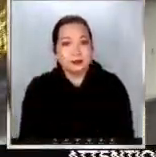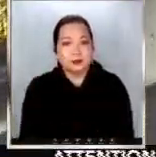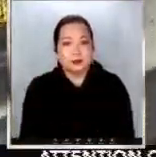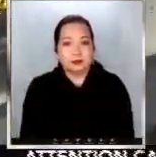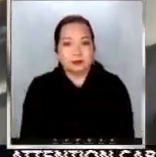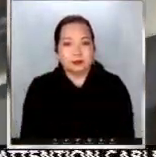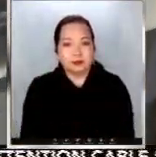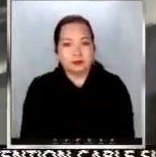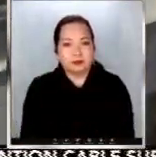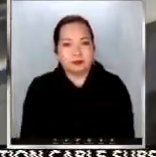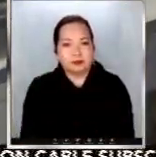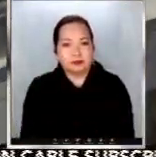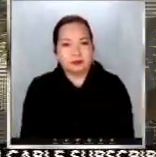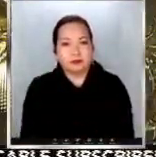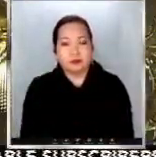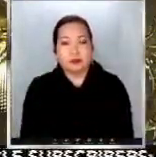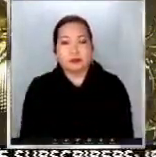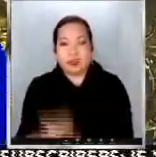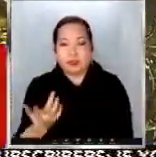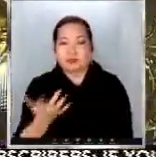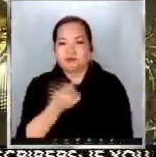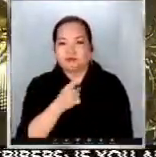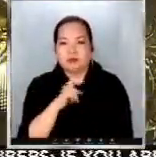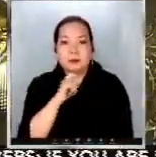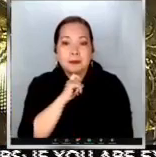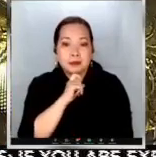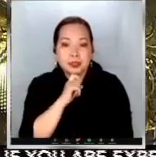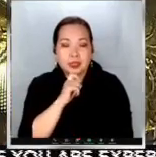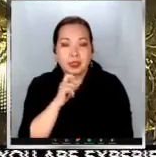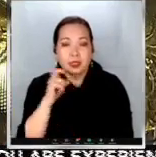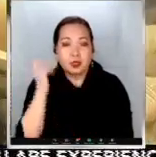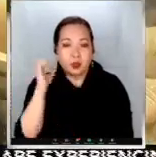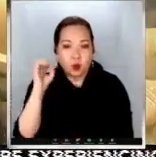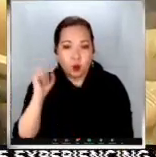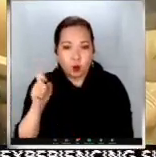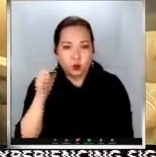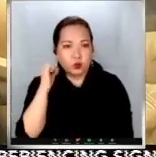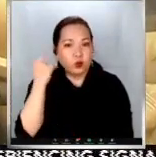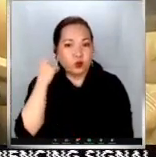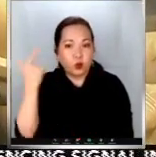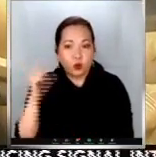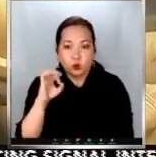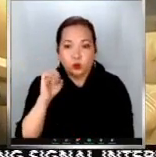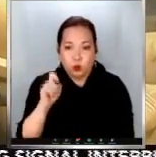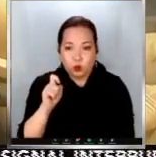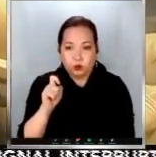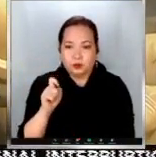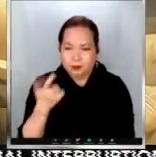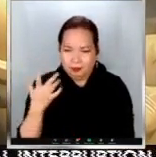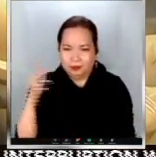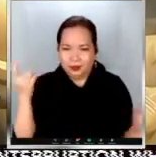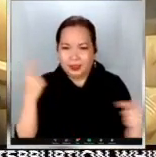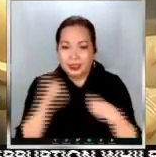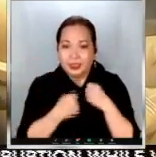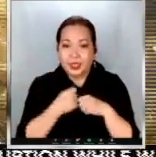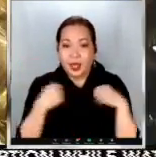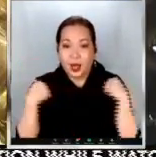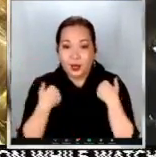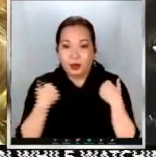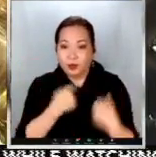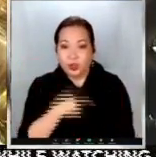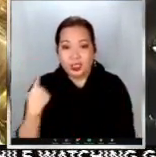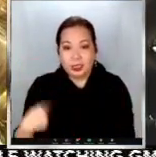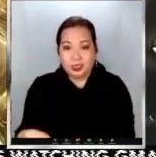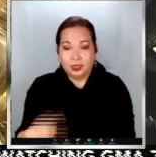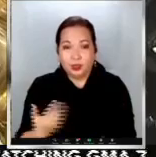Year of the Metal Ox o Golden Ox ang papasok na bagong taong 2021. Sa pangkalahatan, ang taon ng mga ox ay isa raw magandang taon dahil